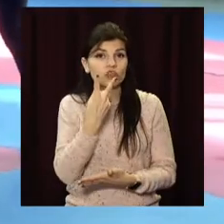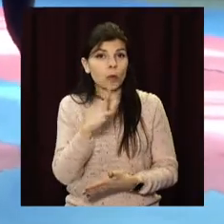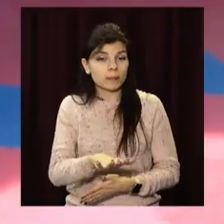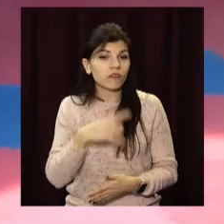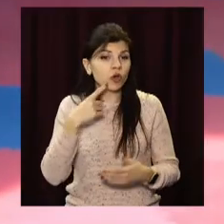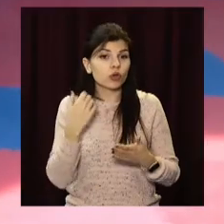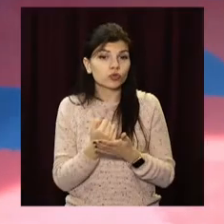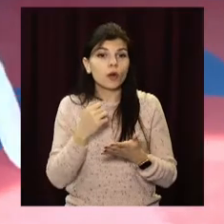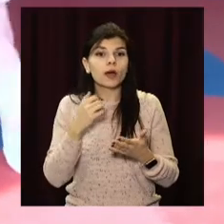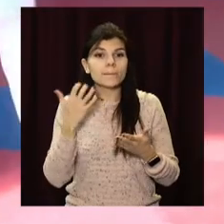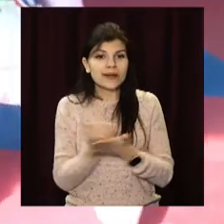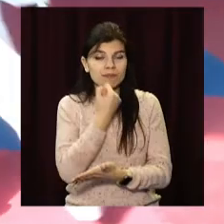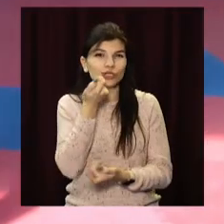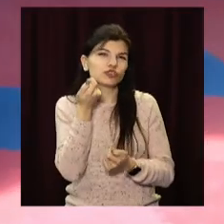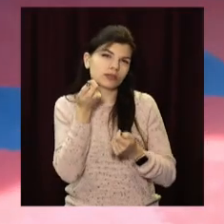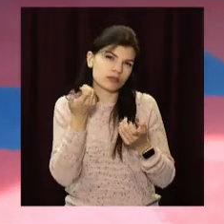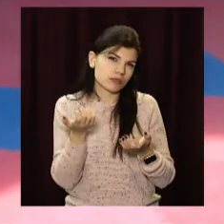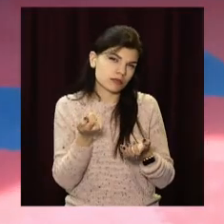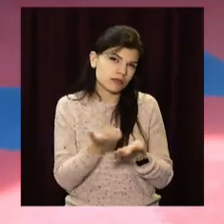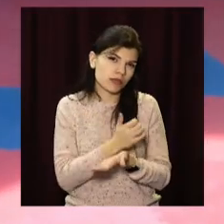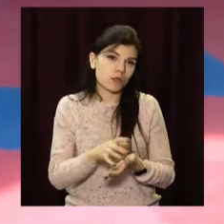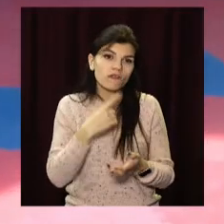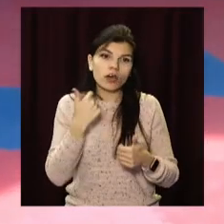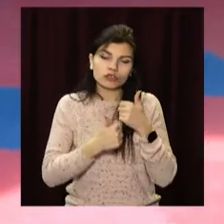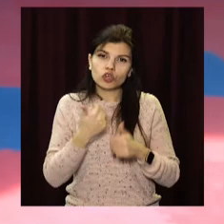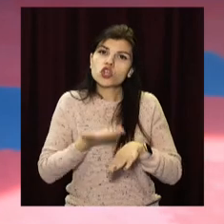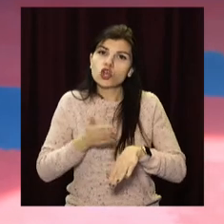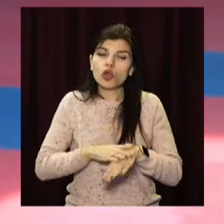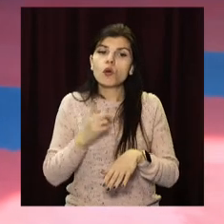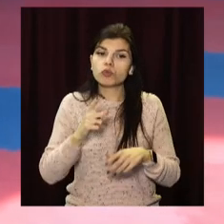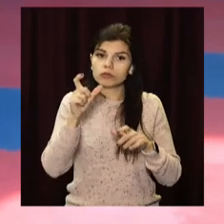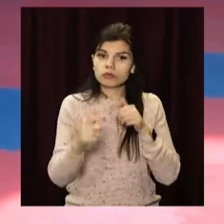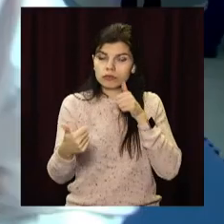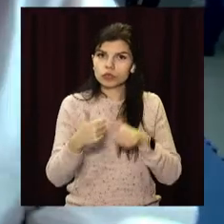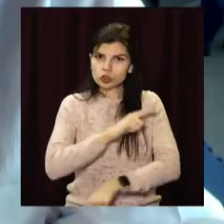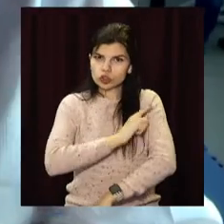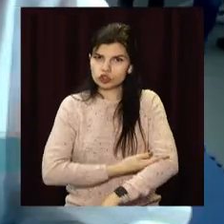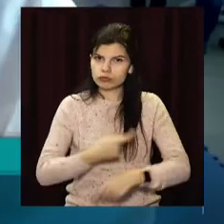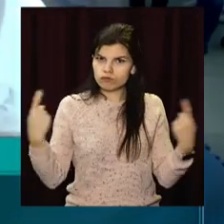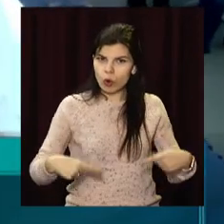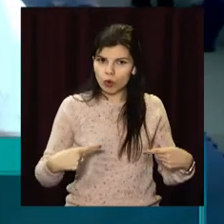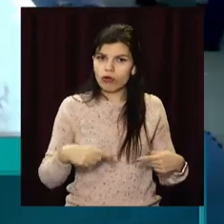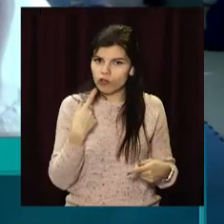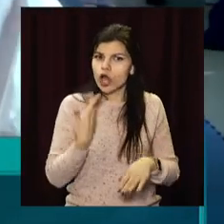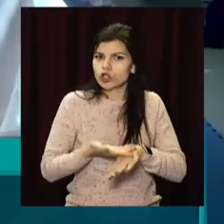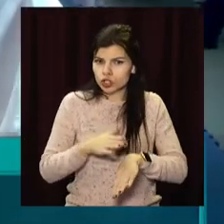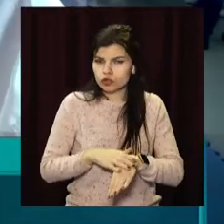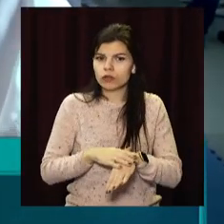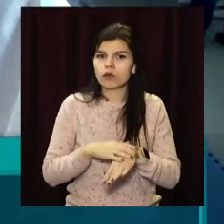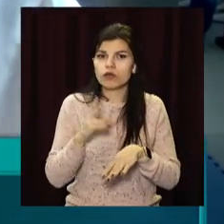до перемоги не вистачило зовсім трішки. Змагання далися важкувато, адже суперники сильні. Це було дуже тяжело, але